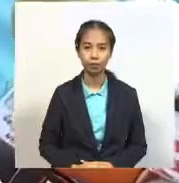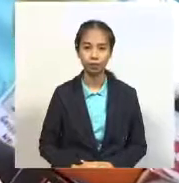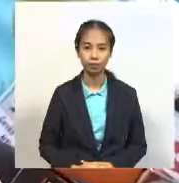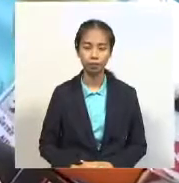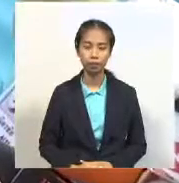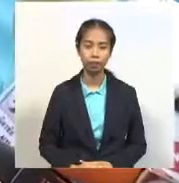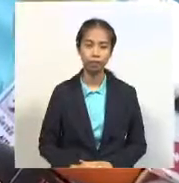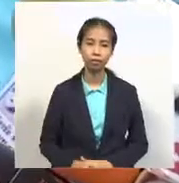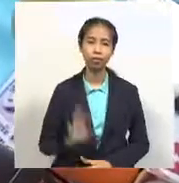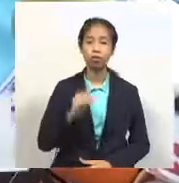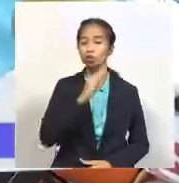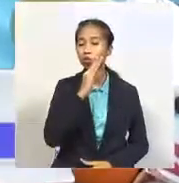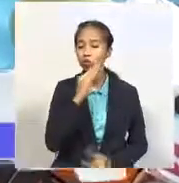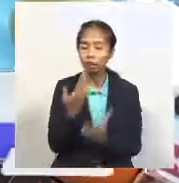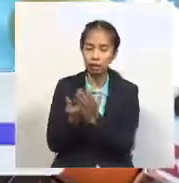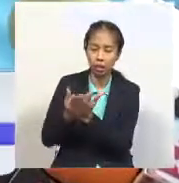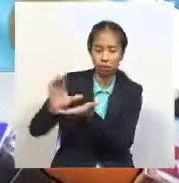ก็ถ้าได้รับเงินมา